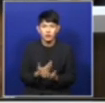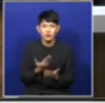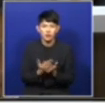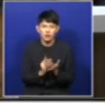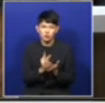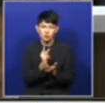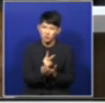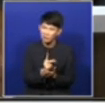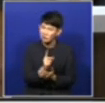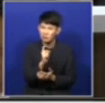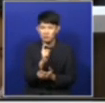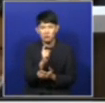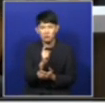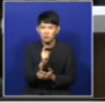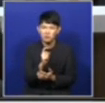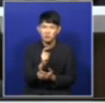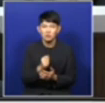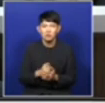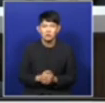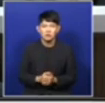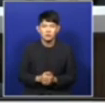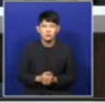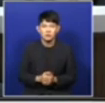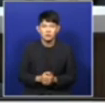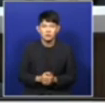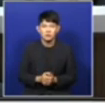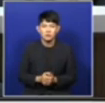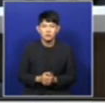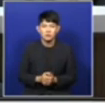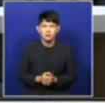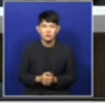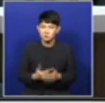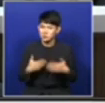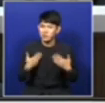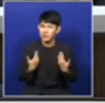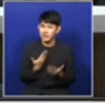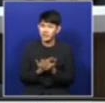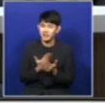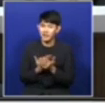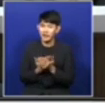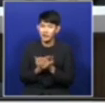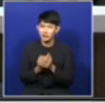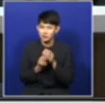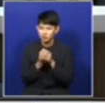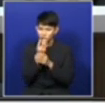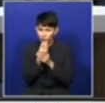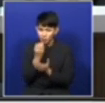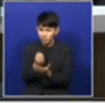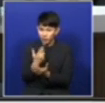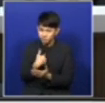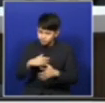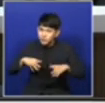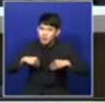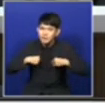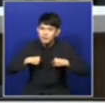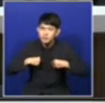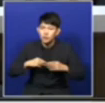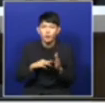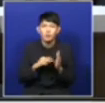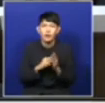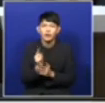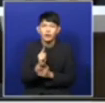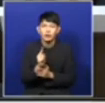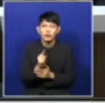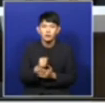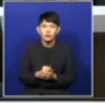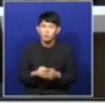ในธนาคารและสถาบันการเงินได้ก็พร้อมที่จะจ่ายดอกเบี้ยในอัตราที่แพงๆนั่นเท่ากับว่าเป็นการซ้